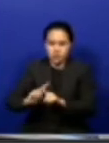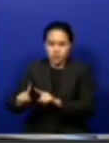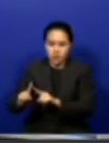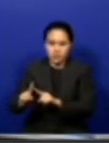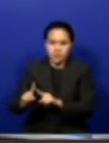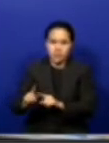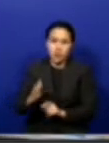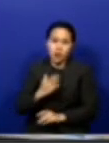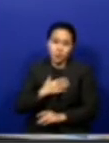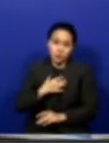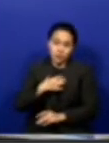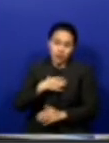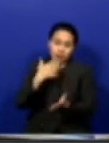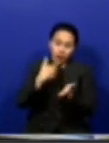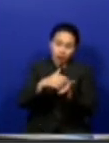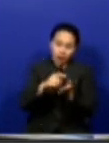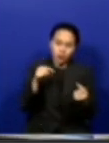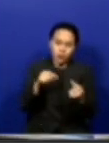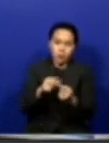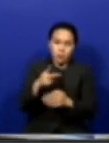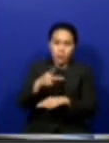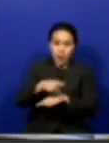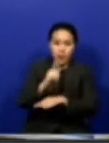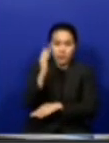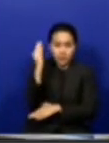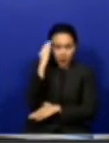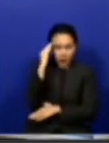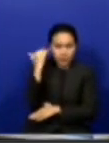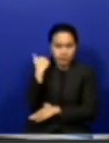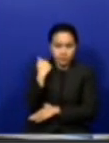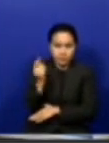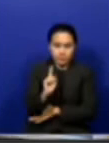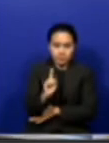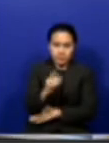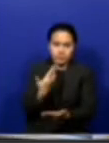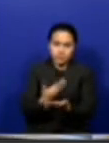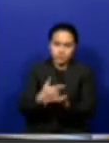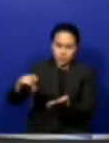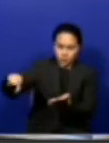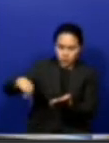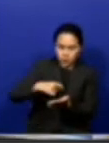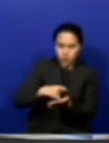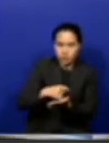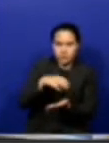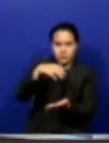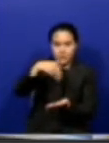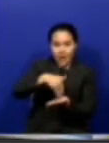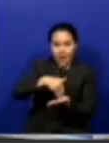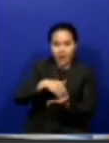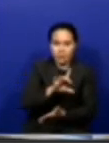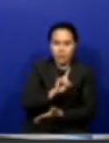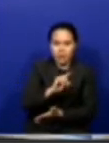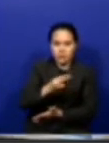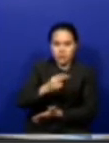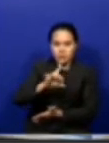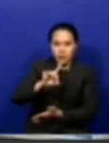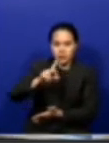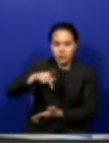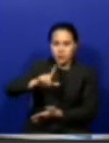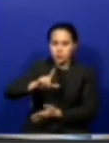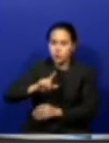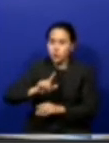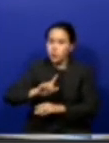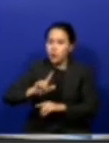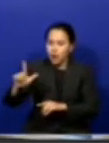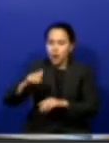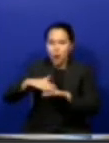ที่ผมอยากจะกราบเรียนให้ท่านประธานทราบก็มีอยู่ว่างบที่โอนกลับมา 88,000 กว่าล้านเนี่ยนะครับแล้วกรอบระยะเวล